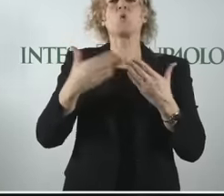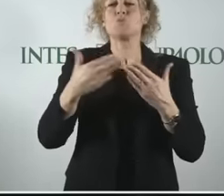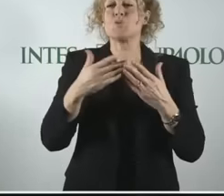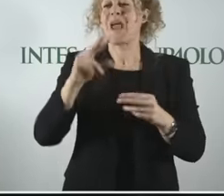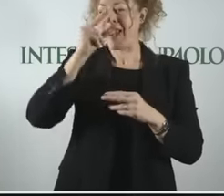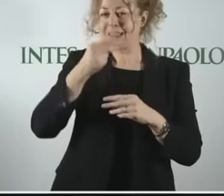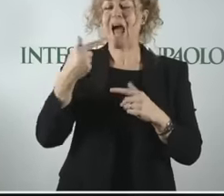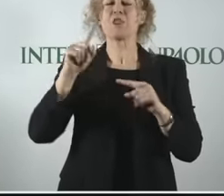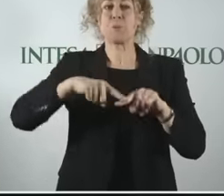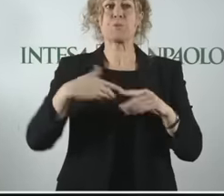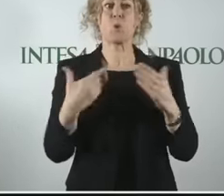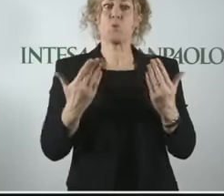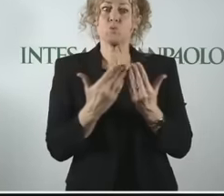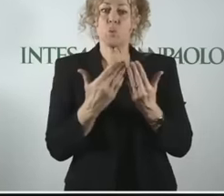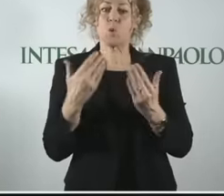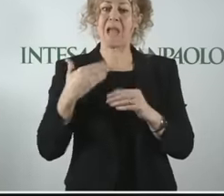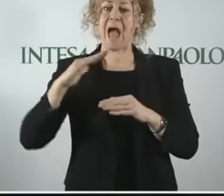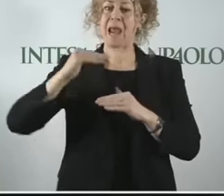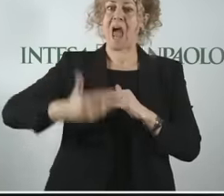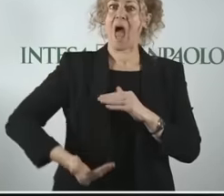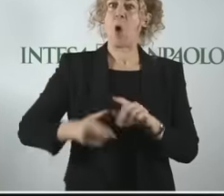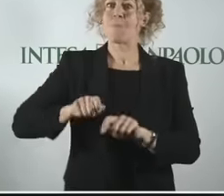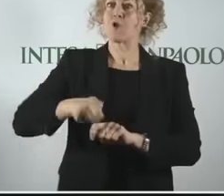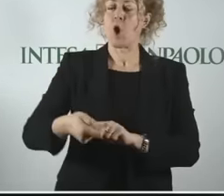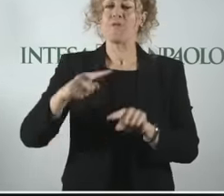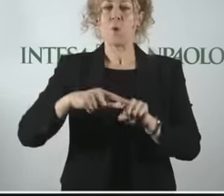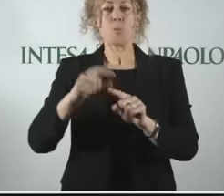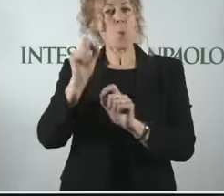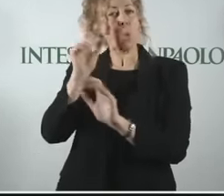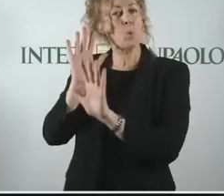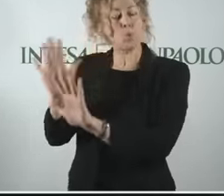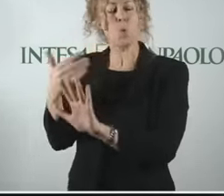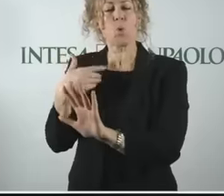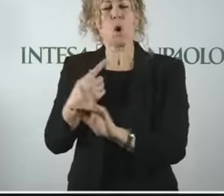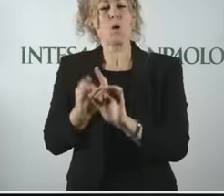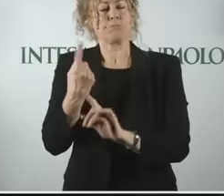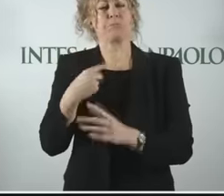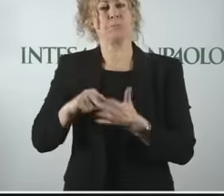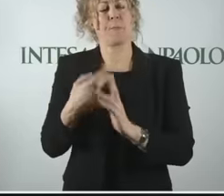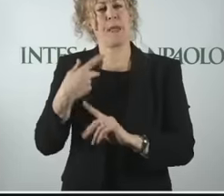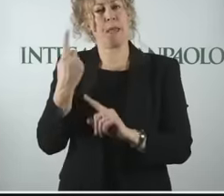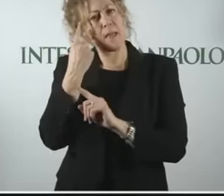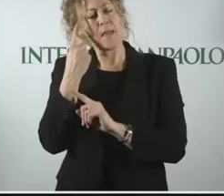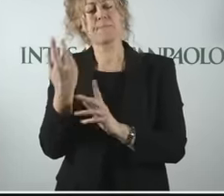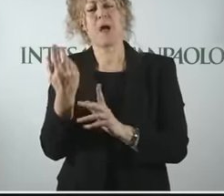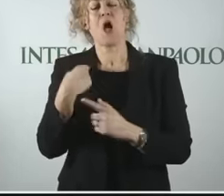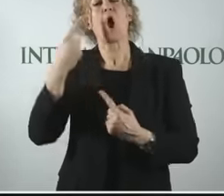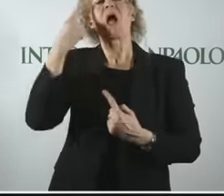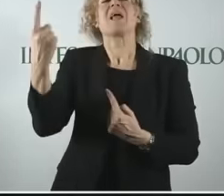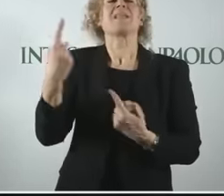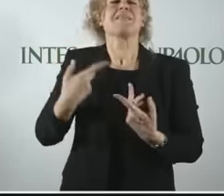medievale è un problema che ho dovuto pormi Allora io c'è una parte della mia risposta che è un'idea che mi sono